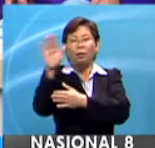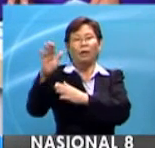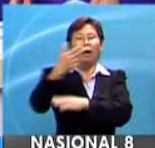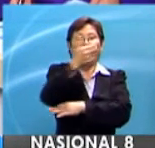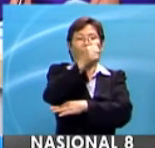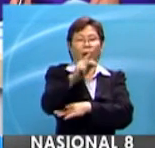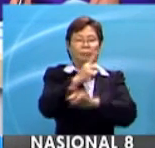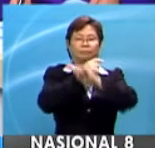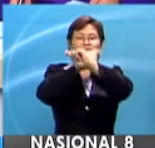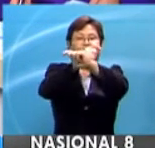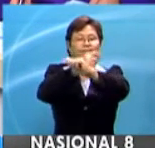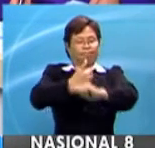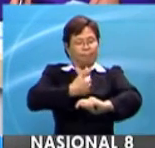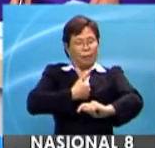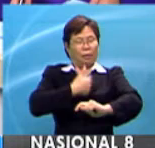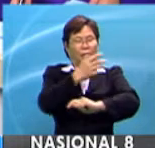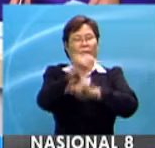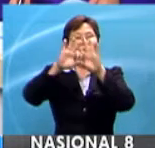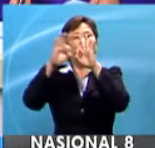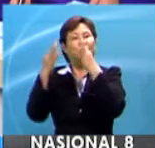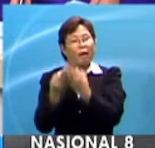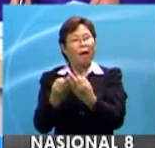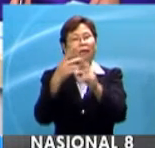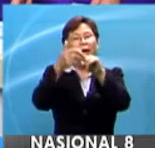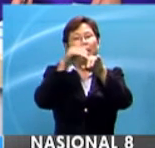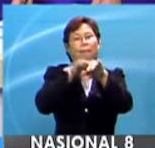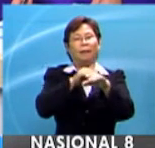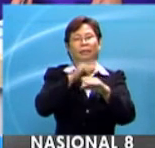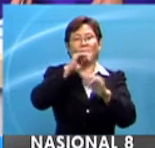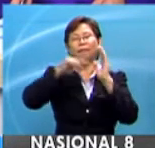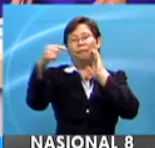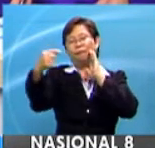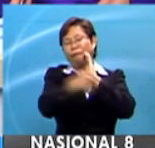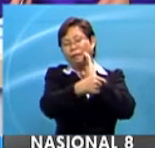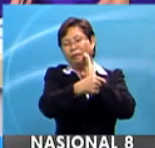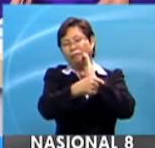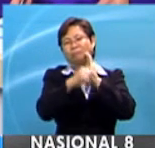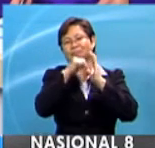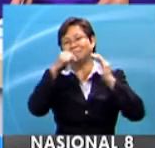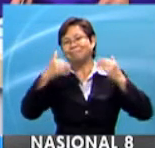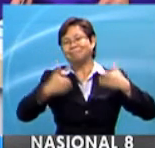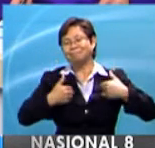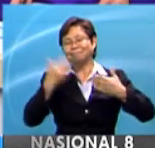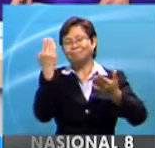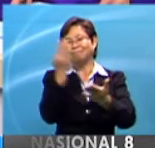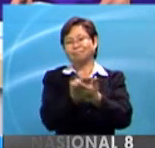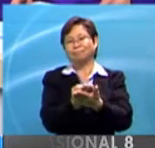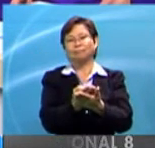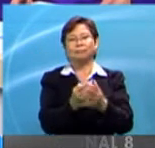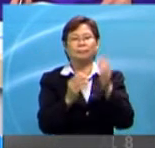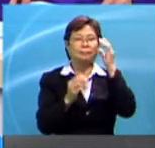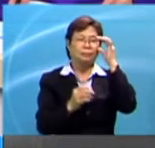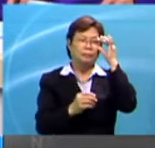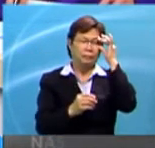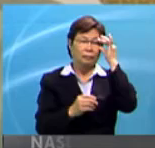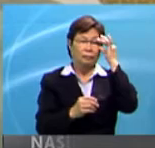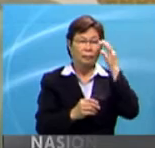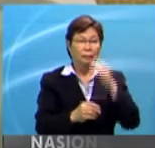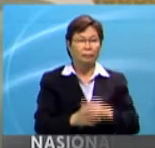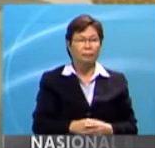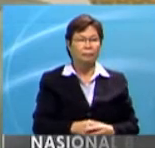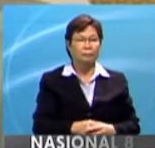untuk mempertahankan diri serta keluarga daripada sebarang fitnah yang tidak mempunyai bukti kukuh.